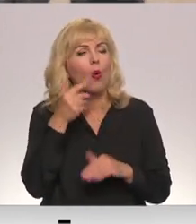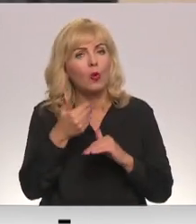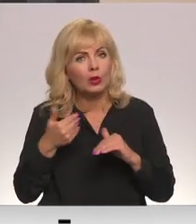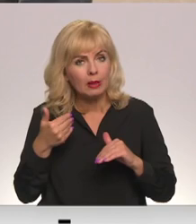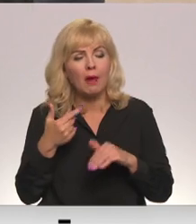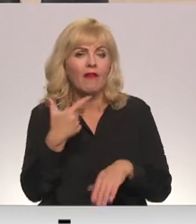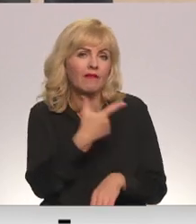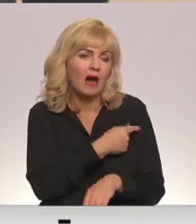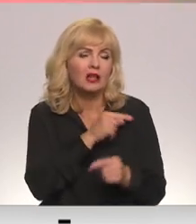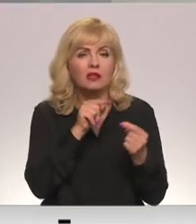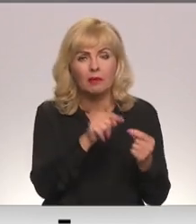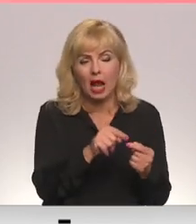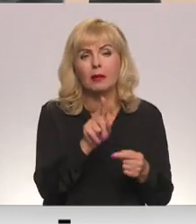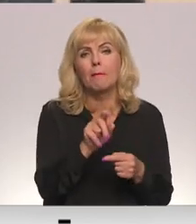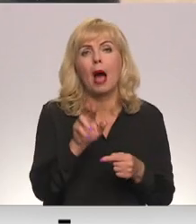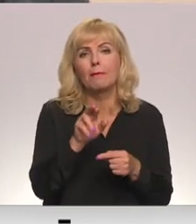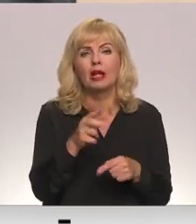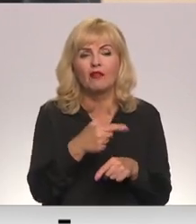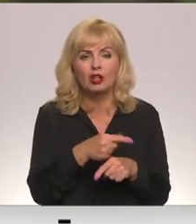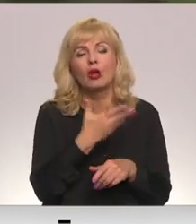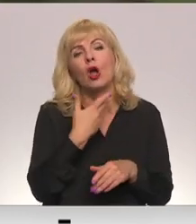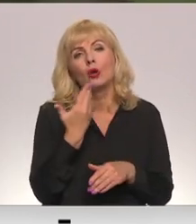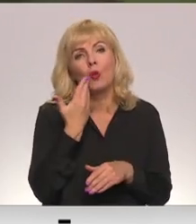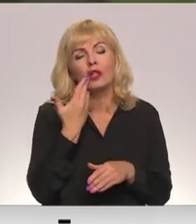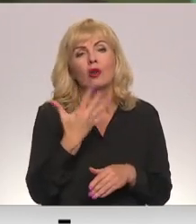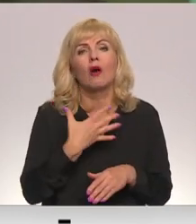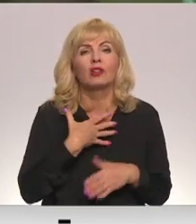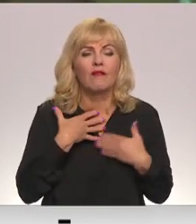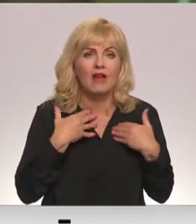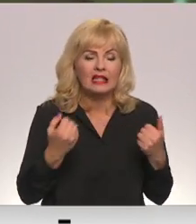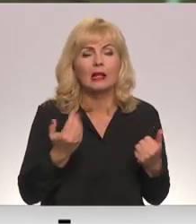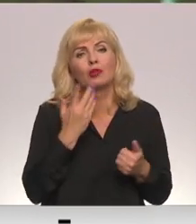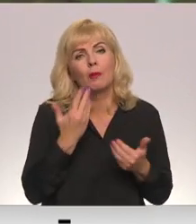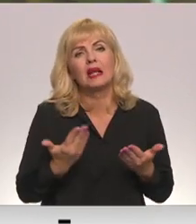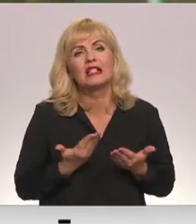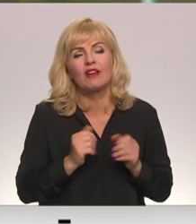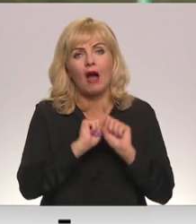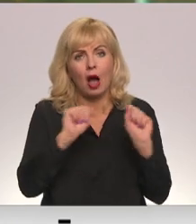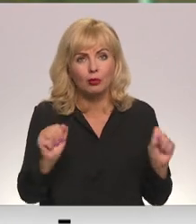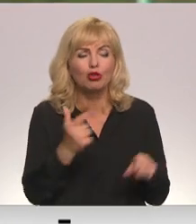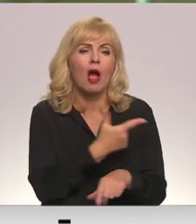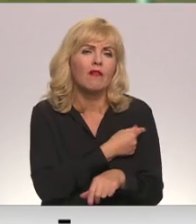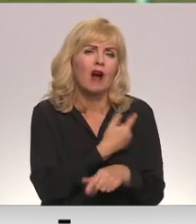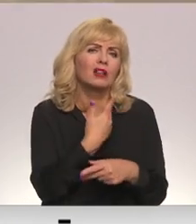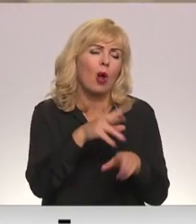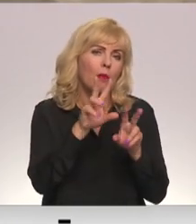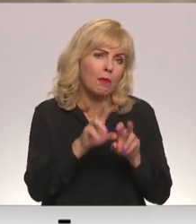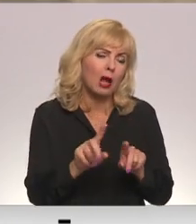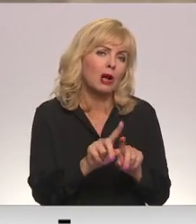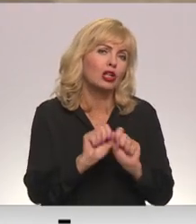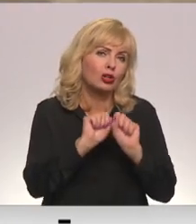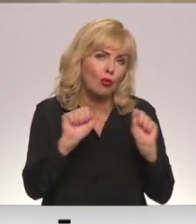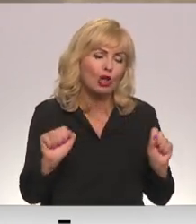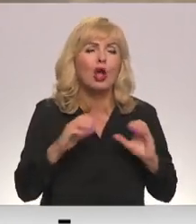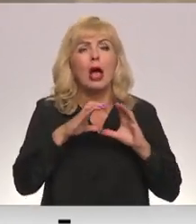pret cilvēka papilomas vīrusu viņa sauc par veselības, dzīvības apdrošināšanu. Vakcīna ir pārbaudīta un droša, pasaulē